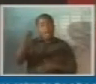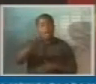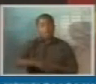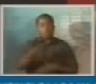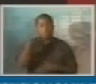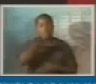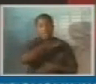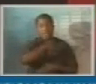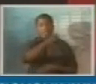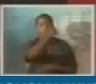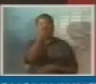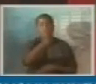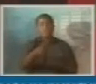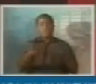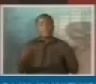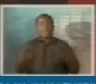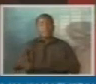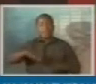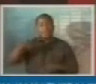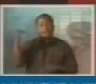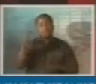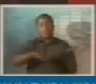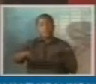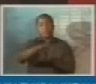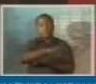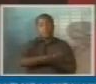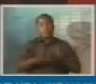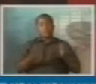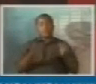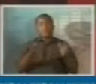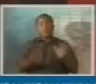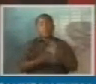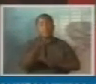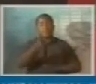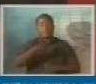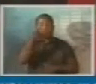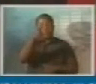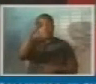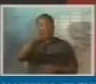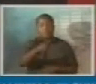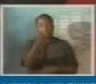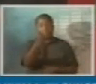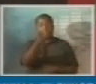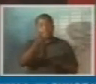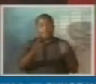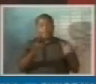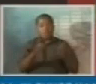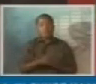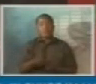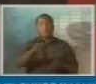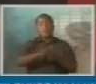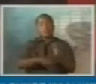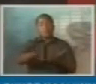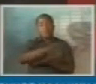hatukuja hapa kuwadanganya Watanzania. Na nataka niwasihi wote wanaoogopa. Kwanza mimi sijamuona mtu hata mmoja hapa anayeogopa. Asali